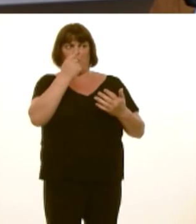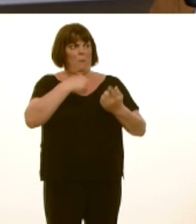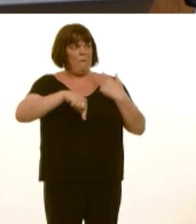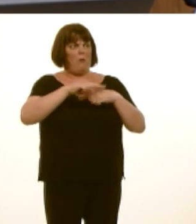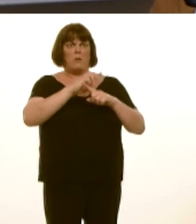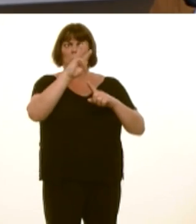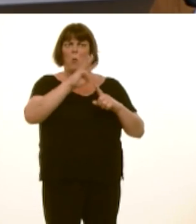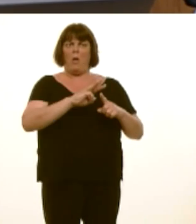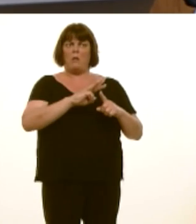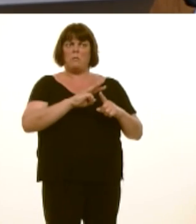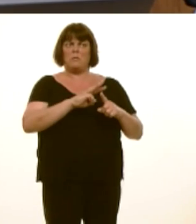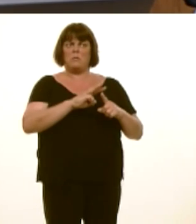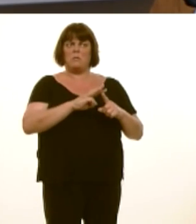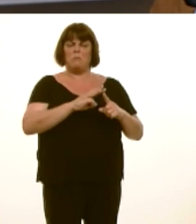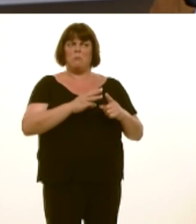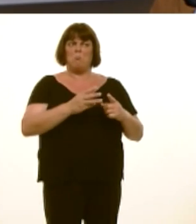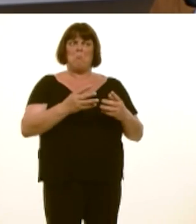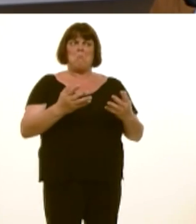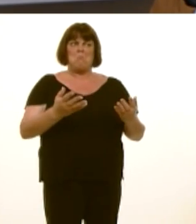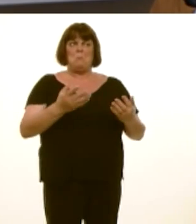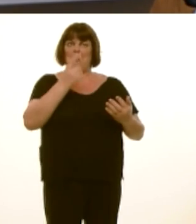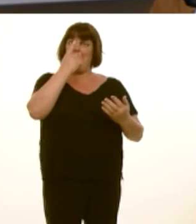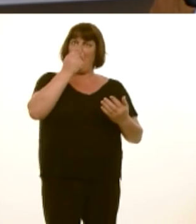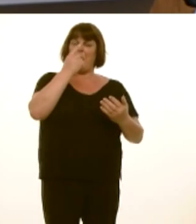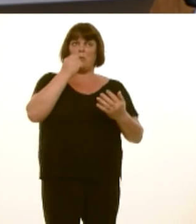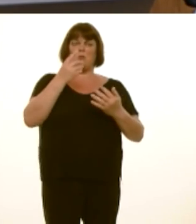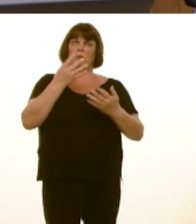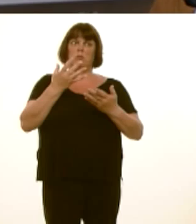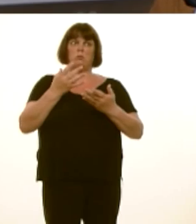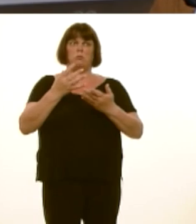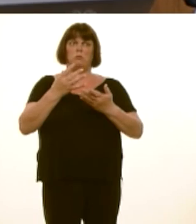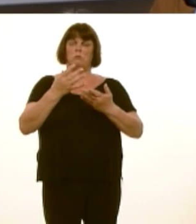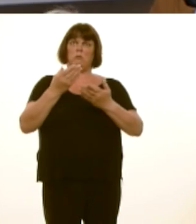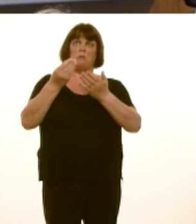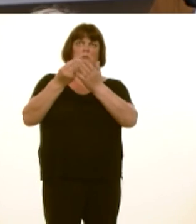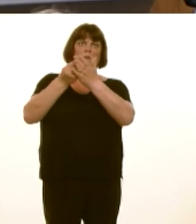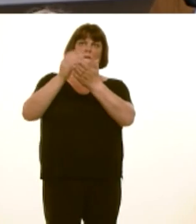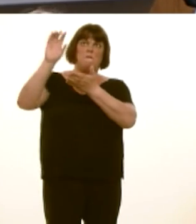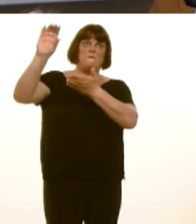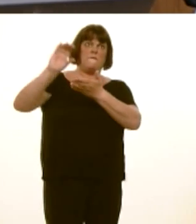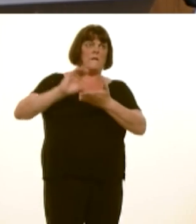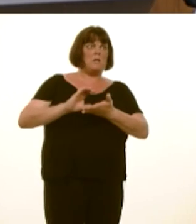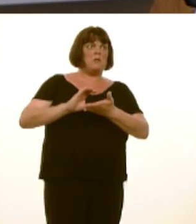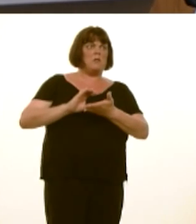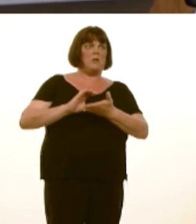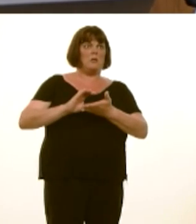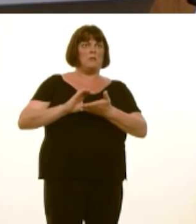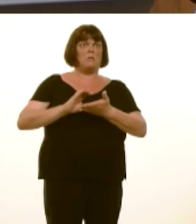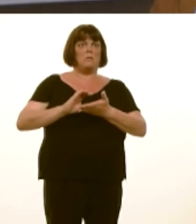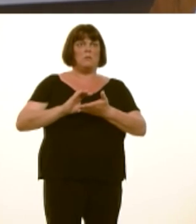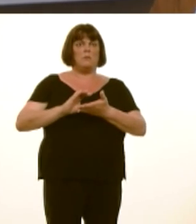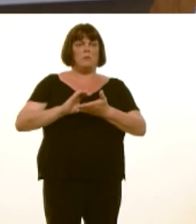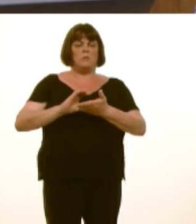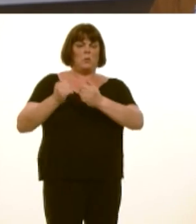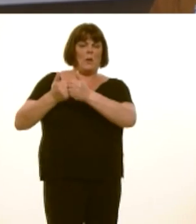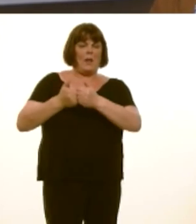ffyrdd o greu yn ei mewn i Gymru. So, does dim pwynt cael targedau heb bod y tools gyda chi arwain sicrhau bod y targedau yn gallu cael ei cyrraedd. Ni'n